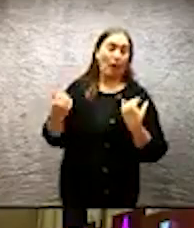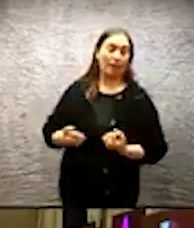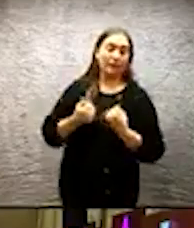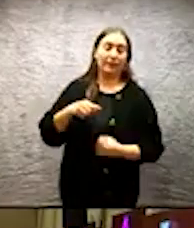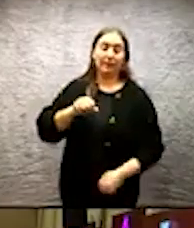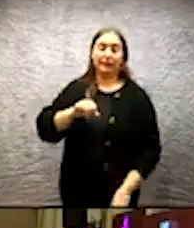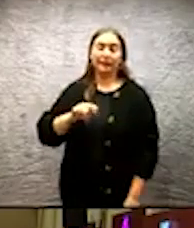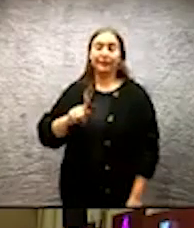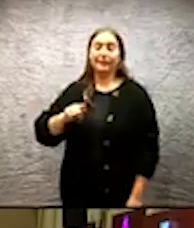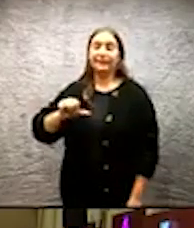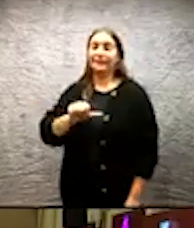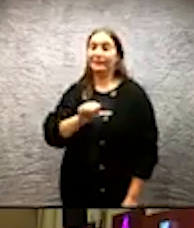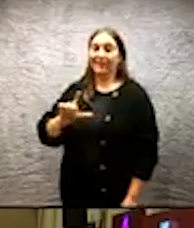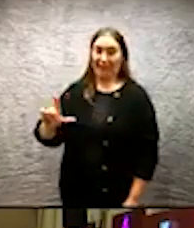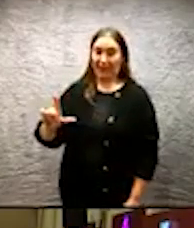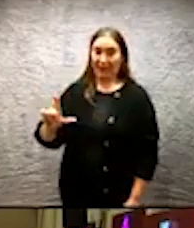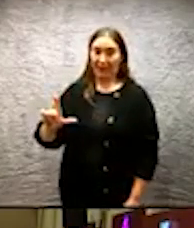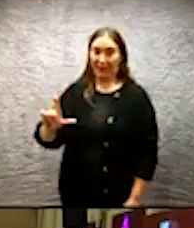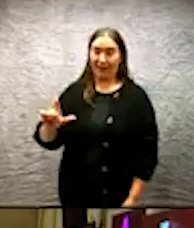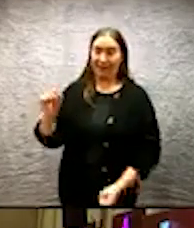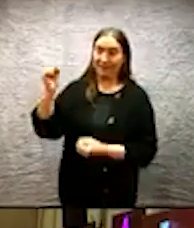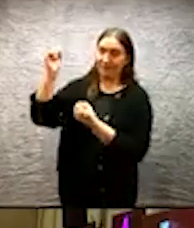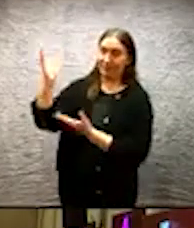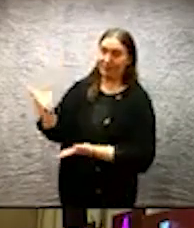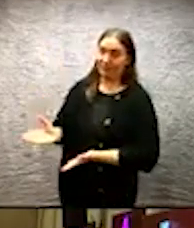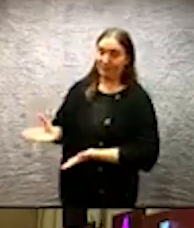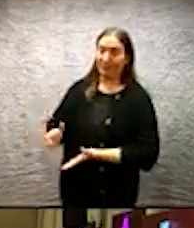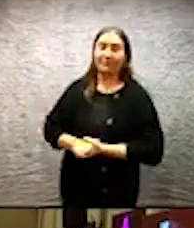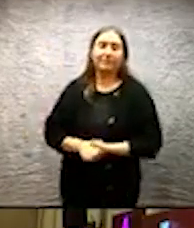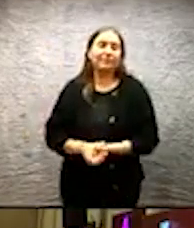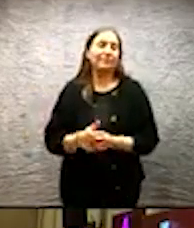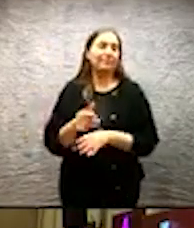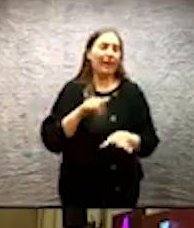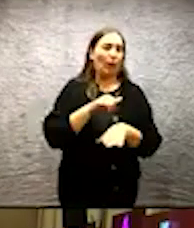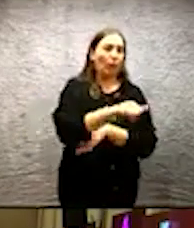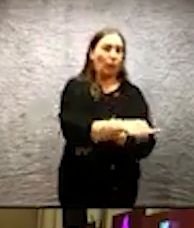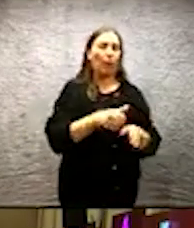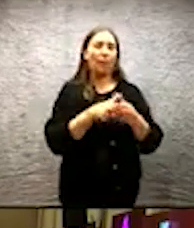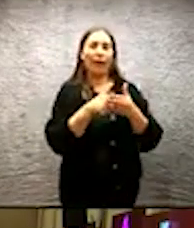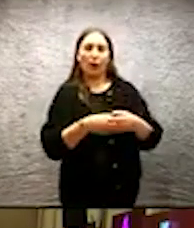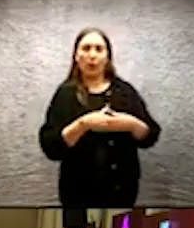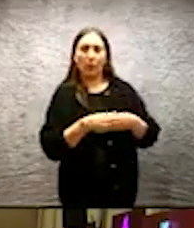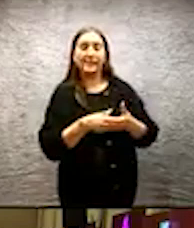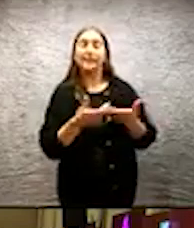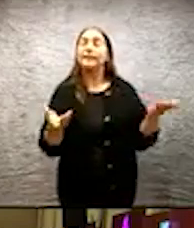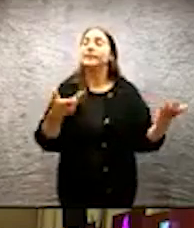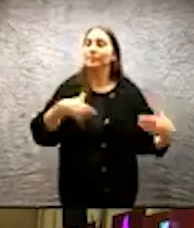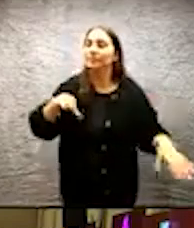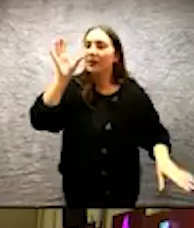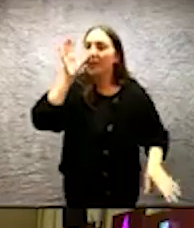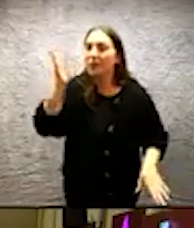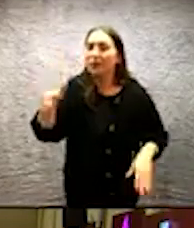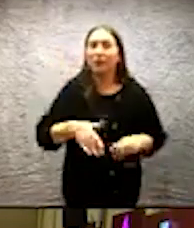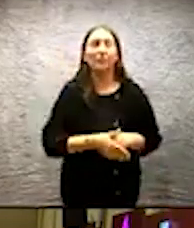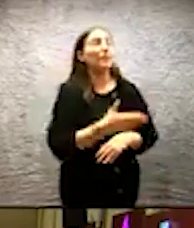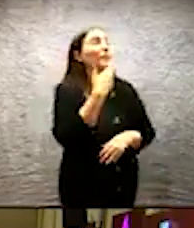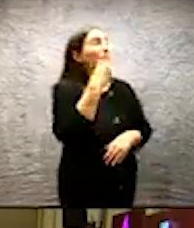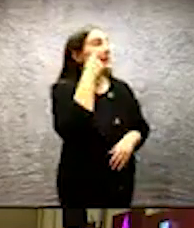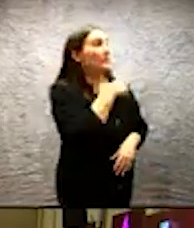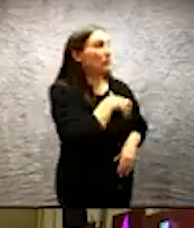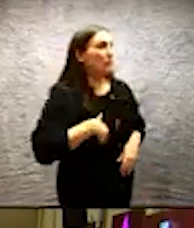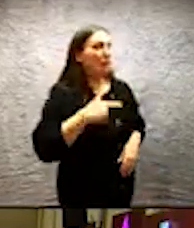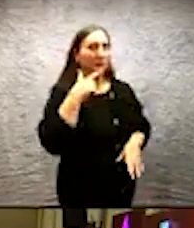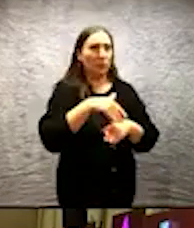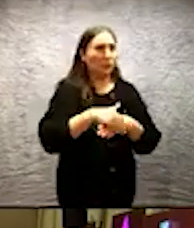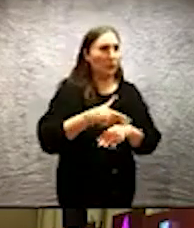syndicat intercommunal pour la gestion de l'aérodrome et de loisirs. Madame Vanout, la parole est à vous. Merci, Monsieur le maire. Bonsoir à